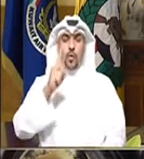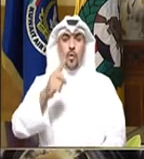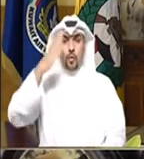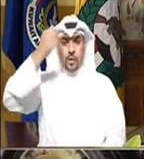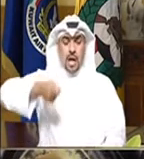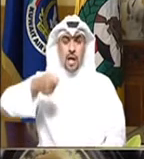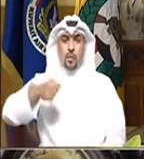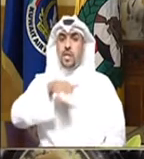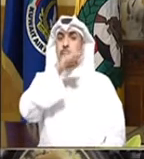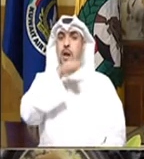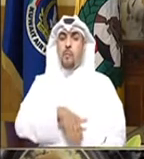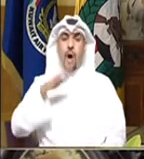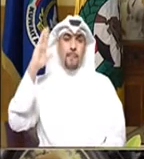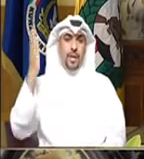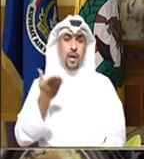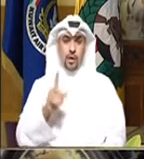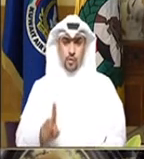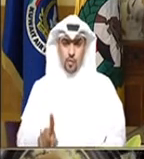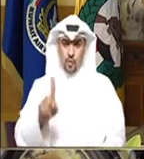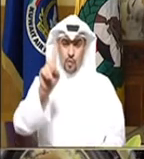الأنبياء والمرسلين